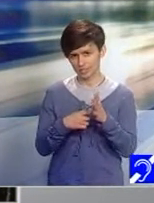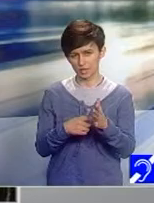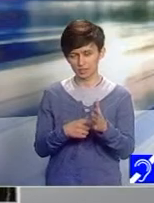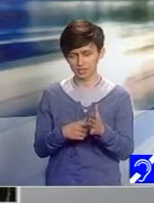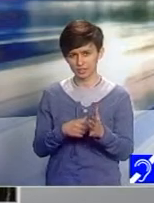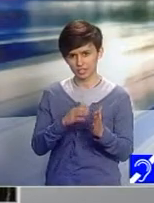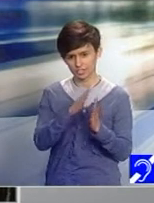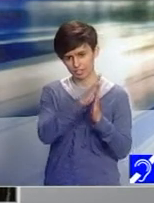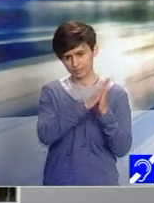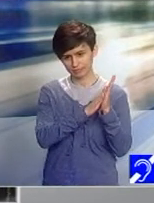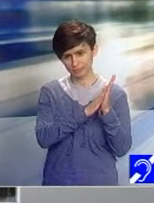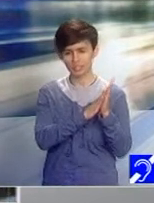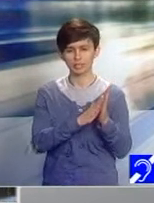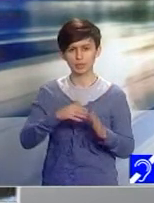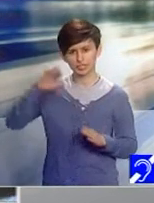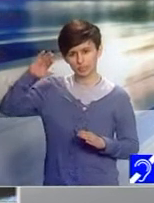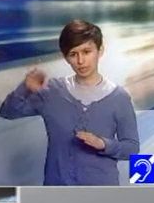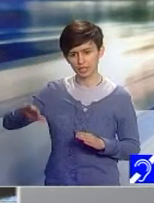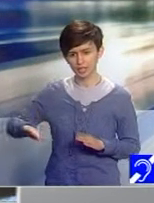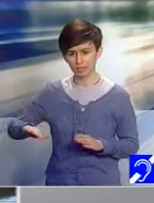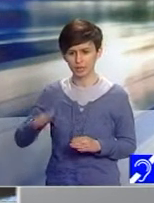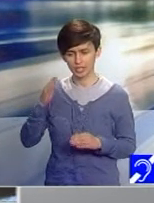pereți acasă sau la școală.